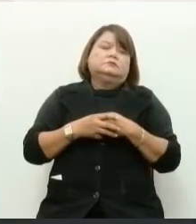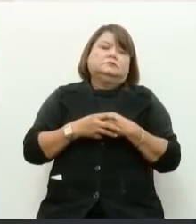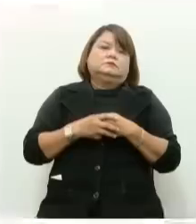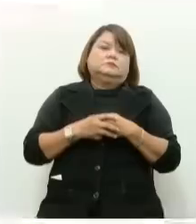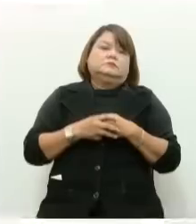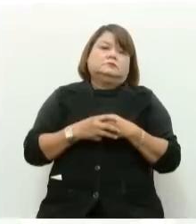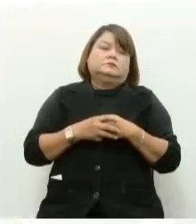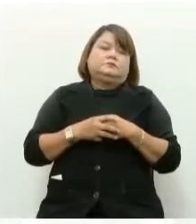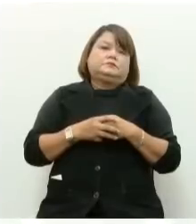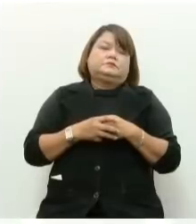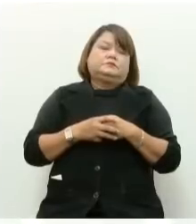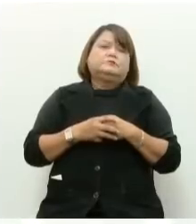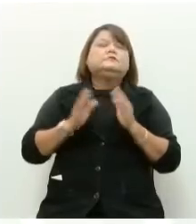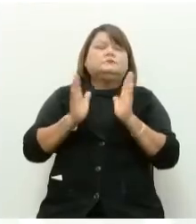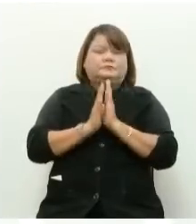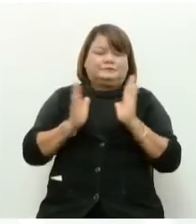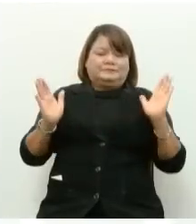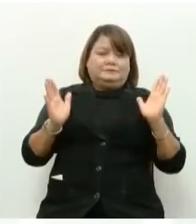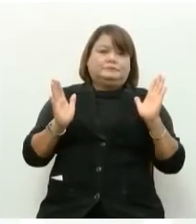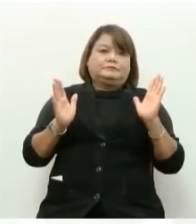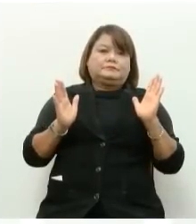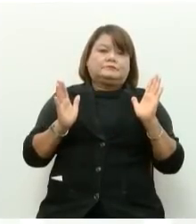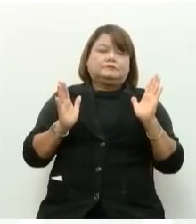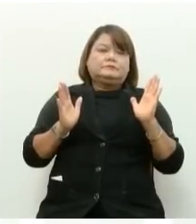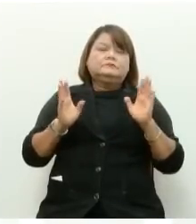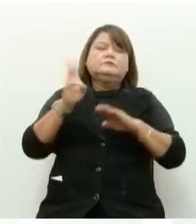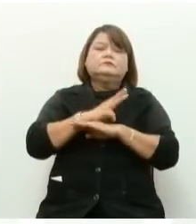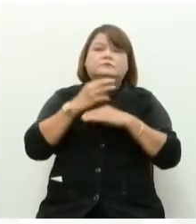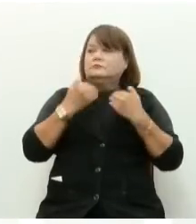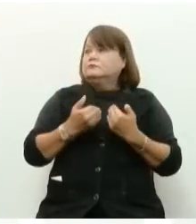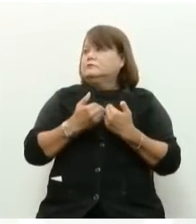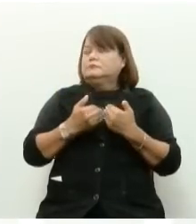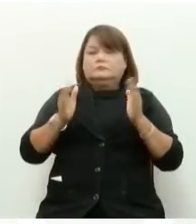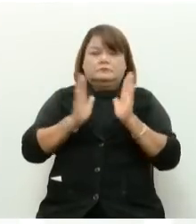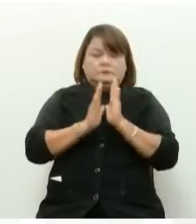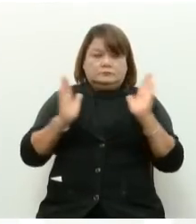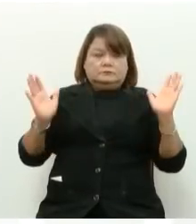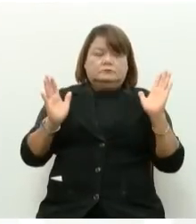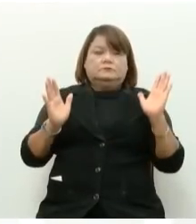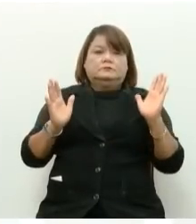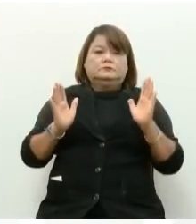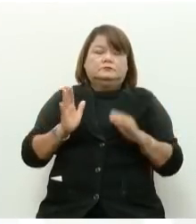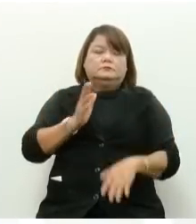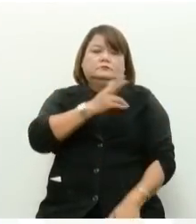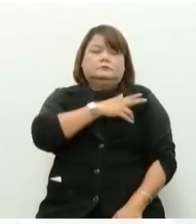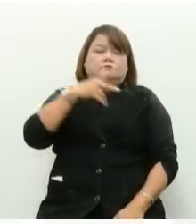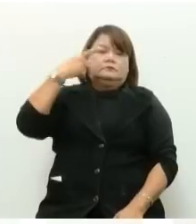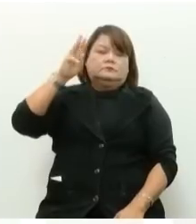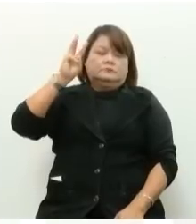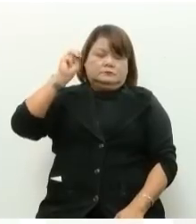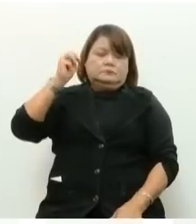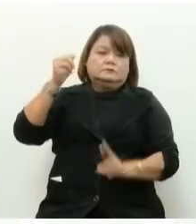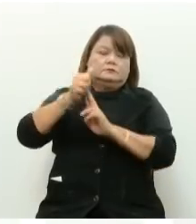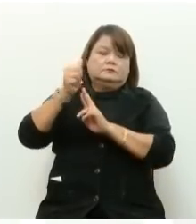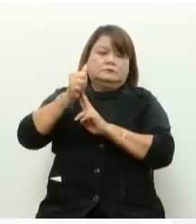นะครับ ขอบพระคุณค่ะวันนี้ต้องกราบขอบพระคุณท่านดร.ปราโมทแสนกล้าท่านรองเลขา